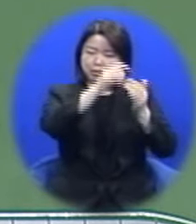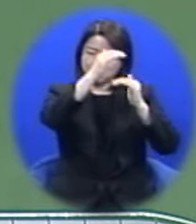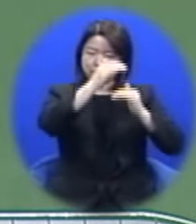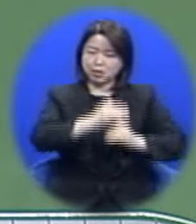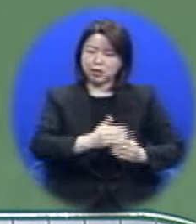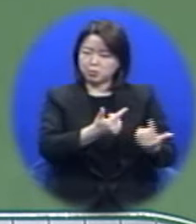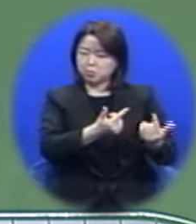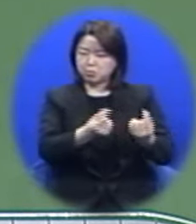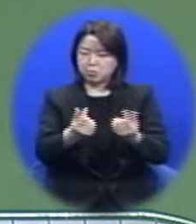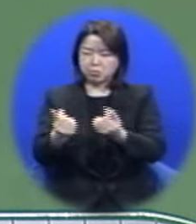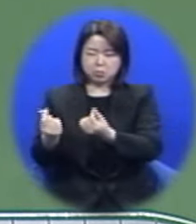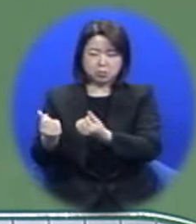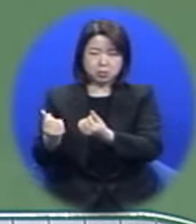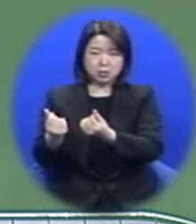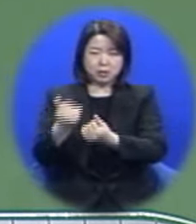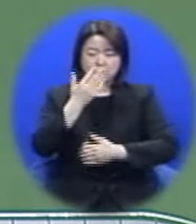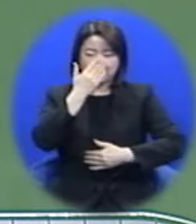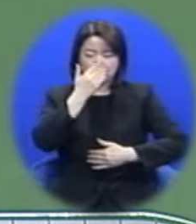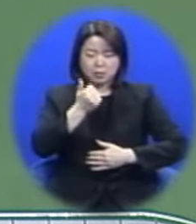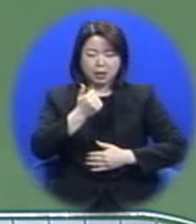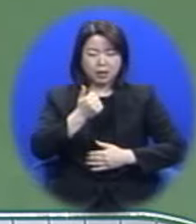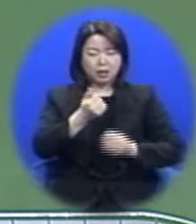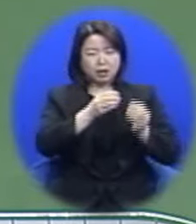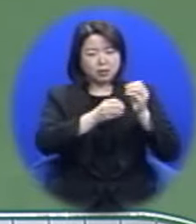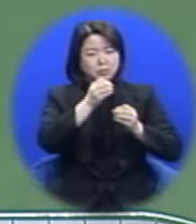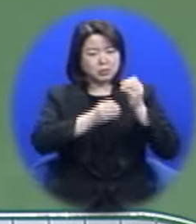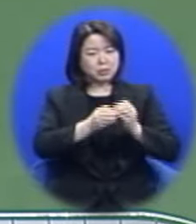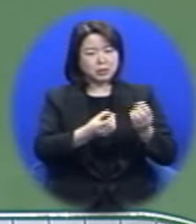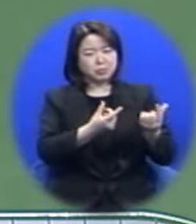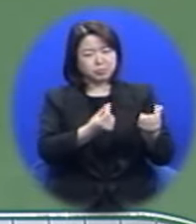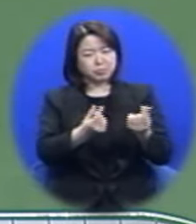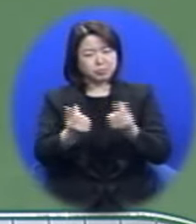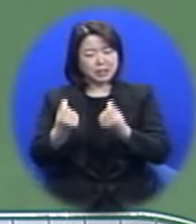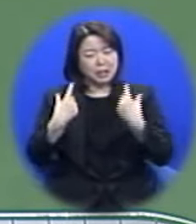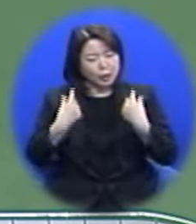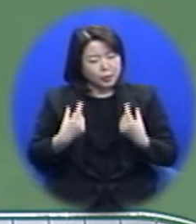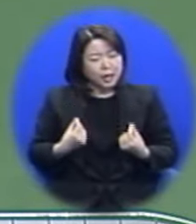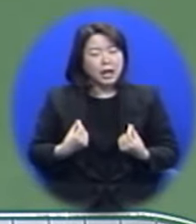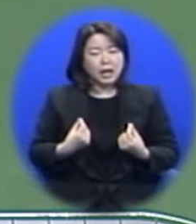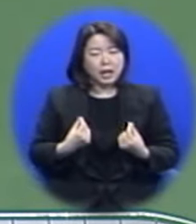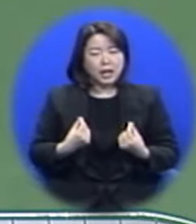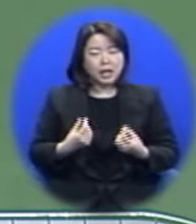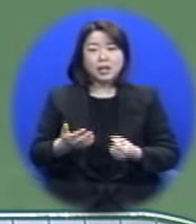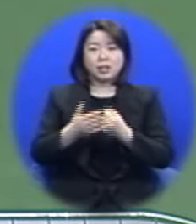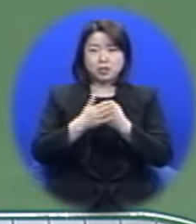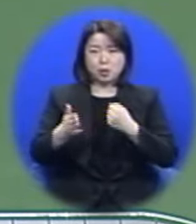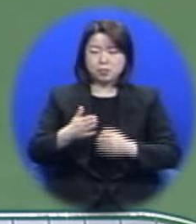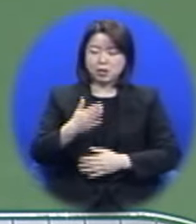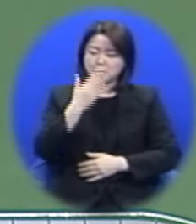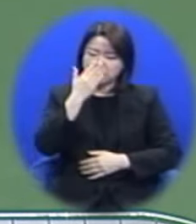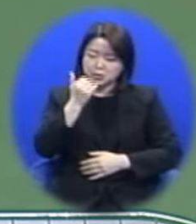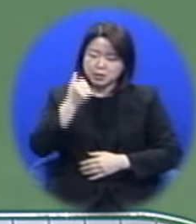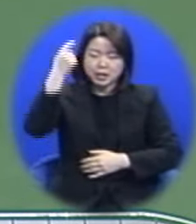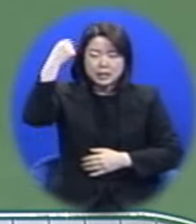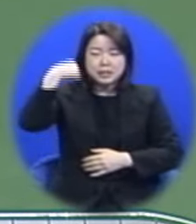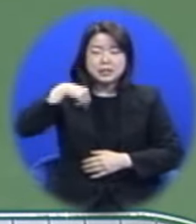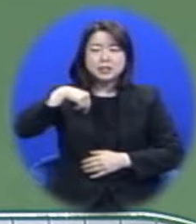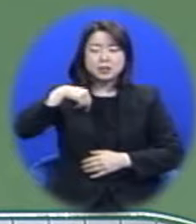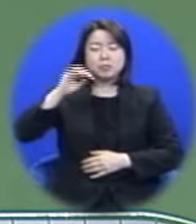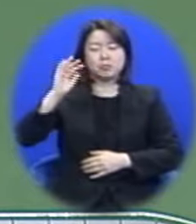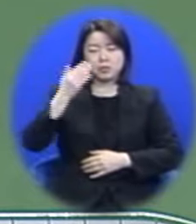듭니다. 아유, 시편은 맨 똑같은 소리만 계속하고 있네. 그래서 좀 진부한 느낌이 들